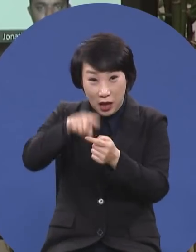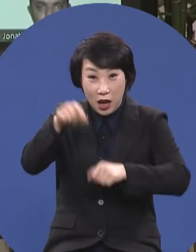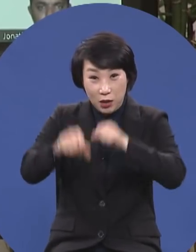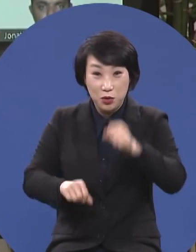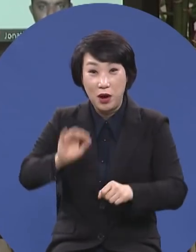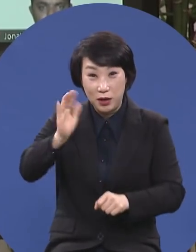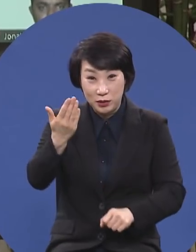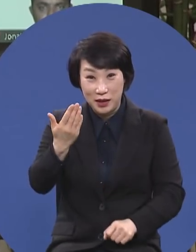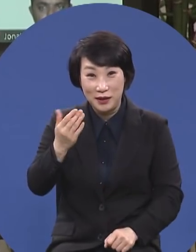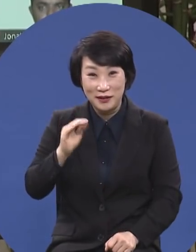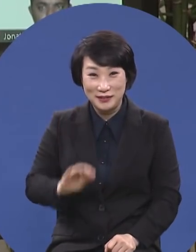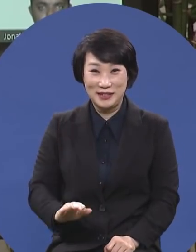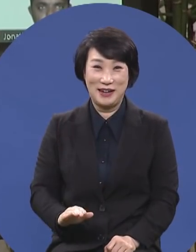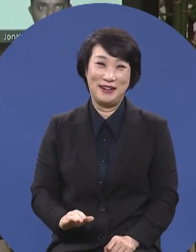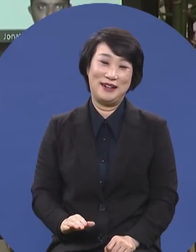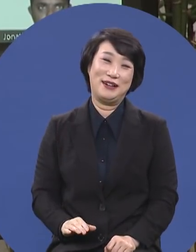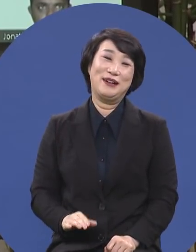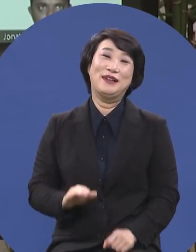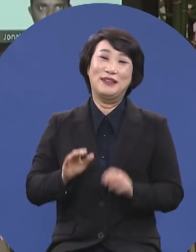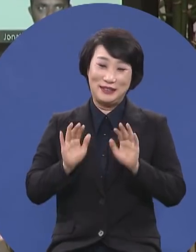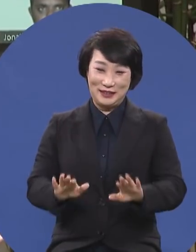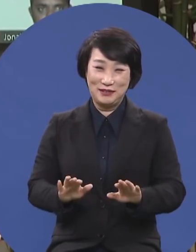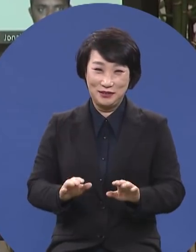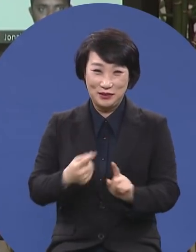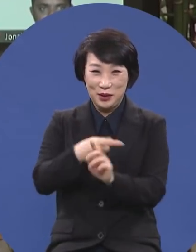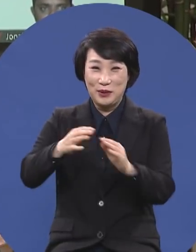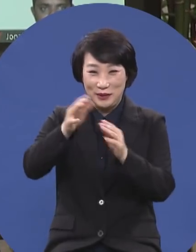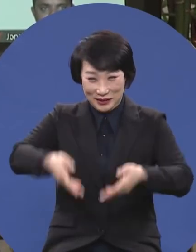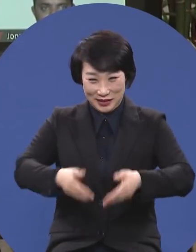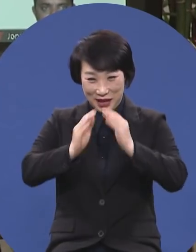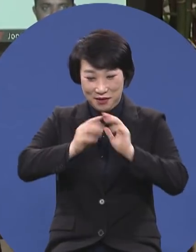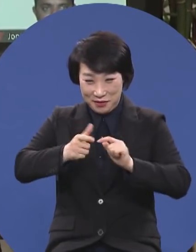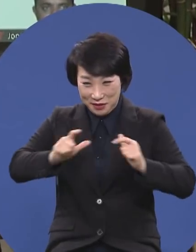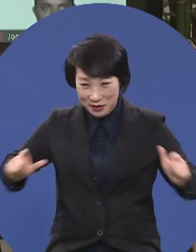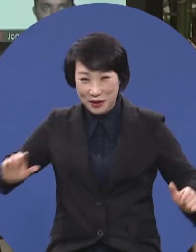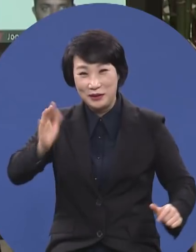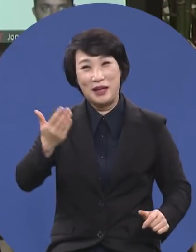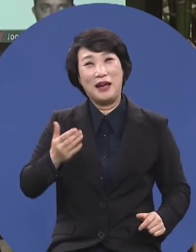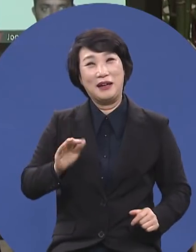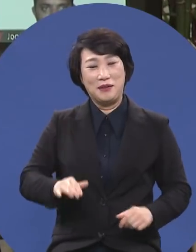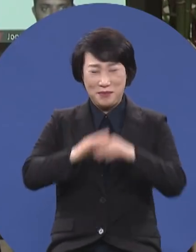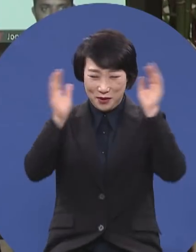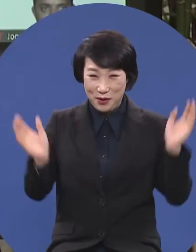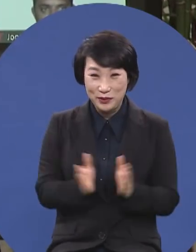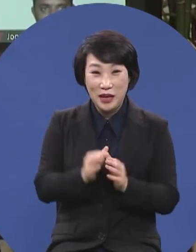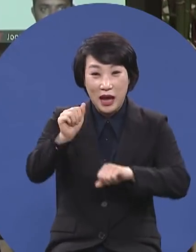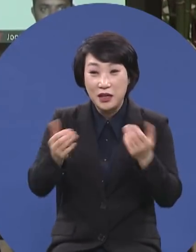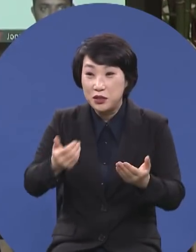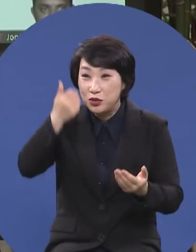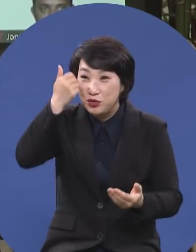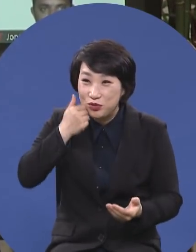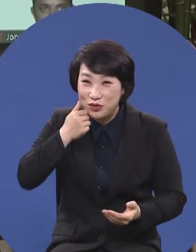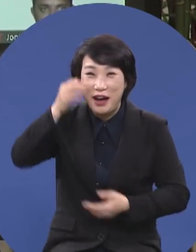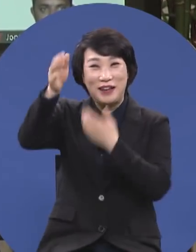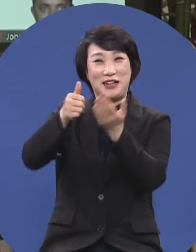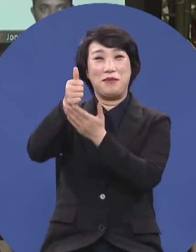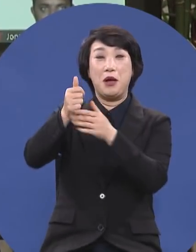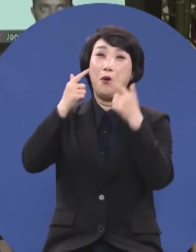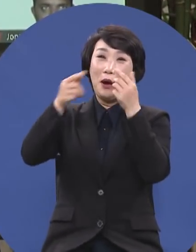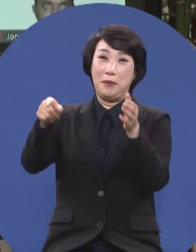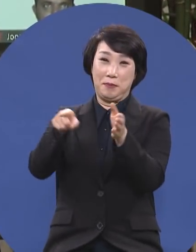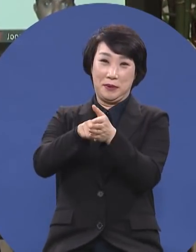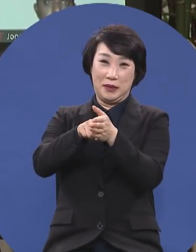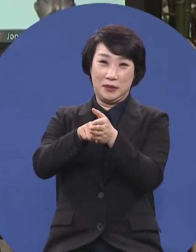행동하게 만들어 오늘날 이런 교회를 만들게 했으니 시중일관 누가 한 것입니까? 하나님의